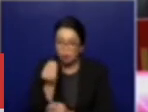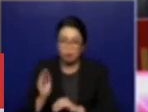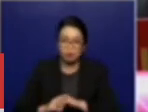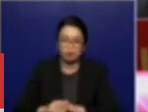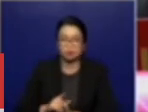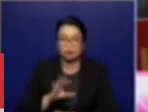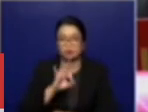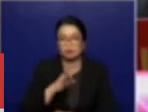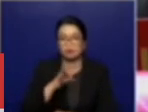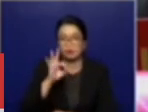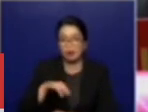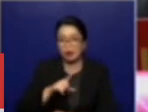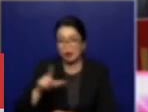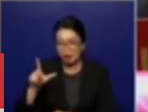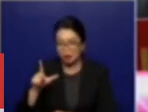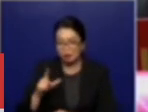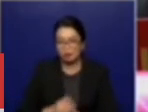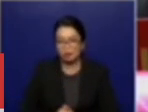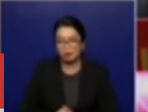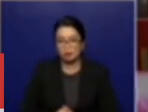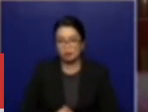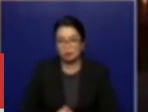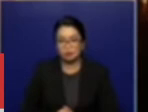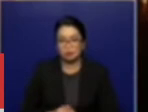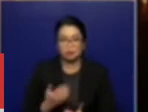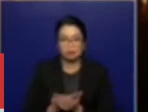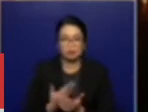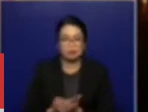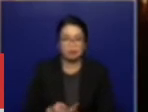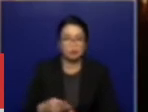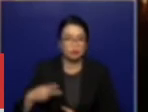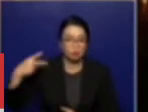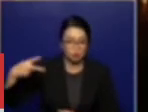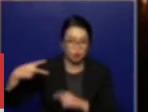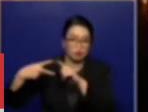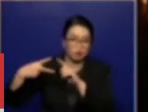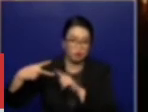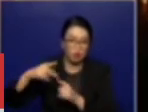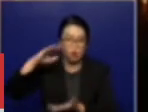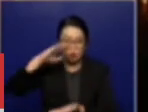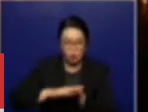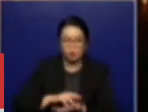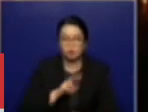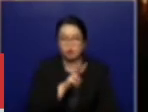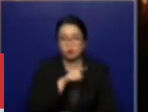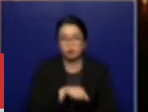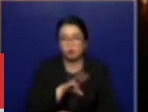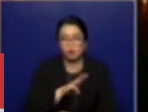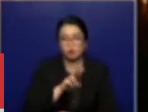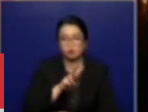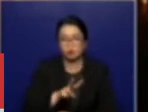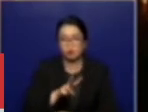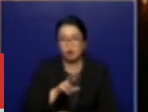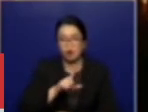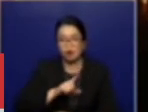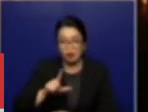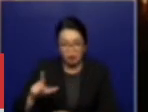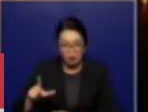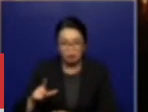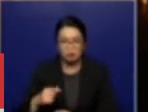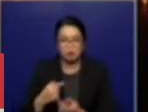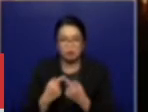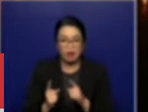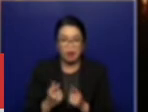าท2ตัวนี้ครับรวมกัน 2.625 ล้านล้านบาทนะครับในขณะที่ราย